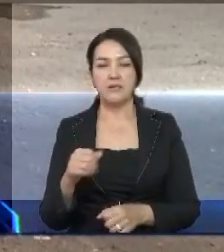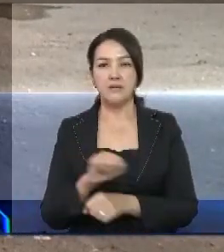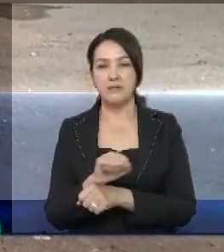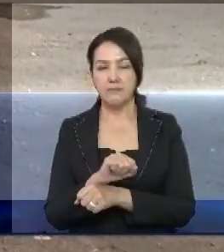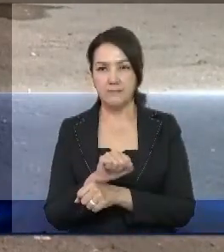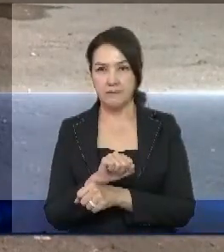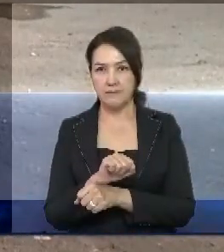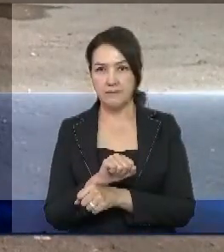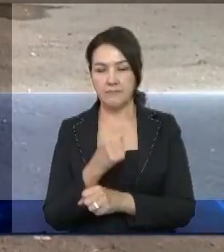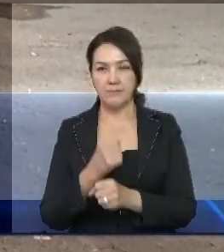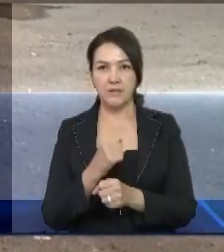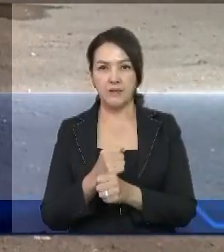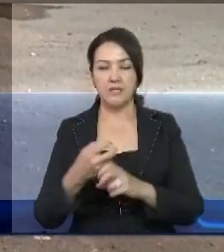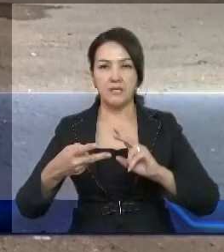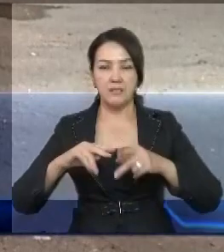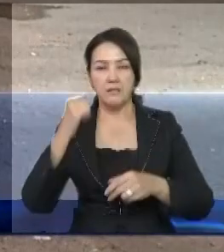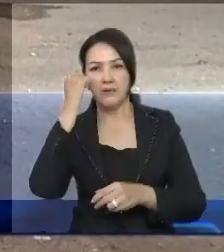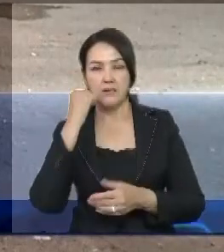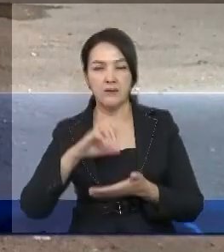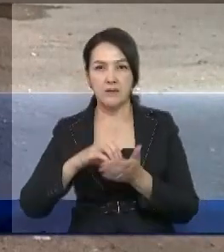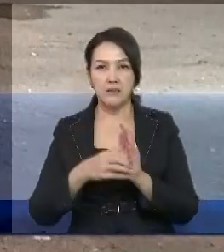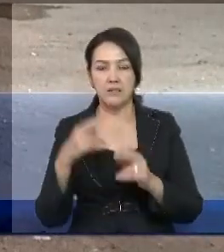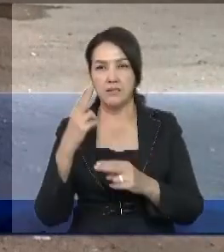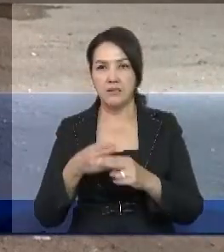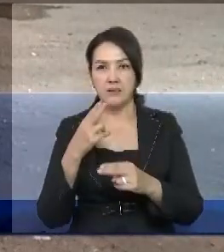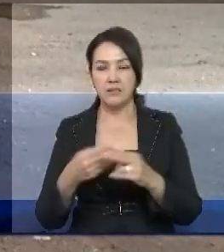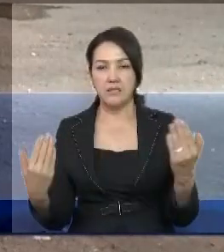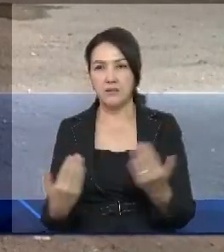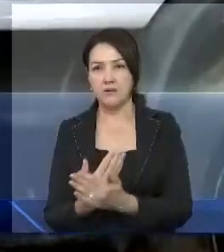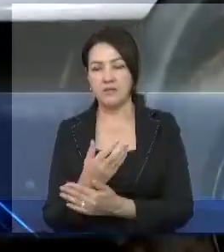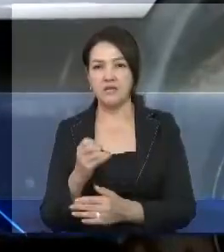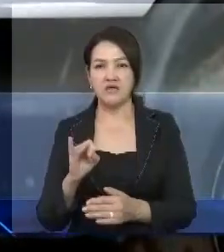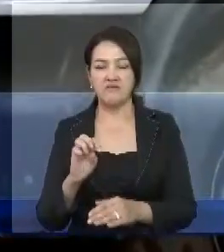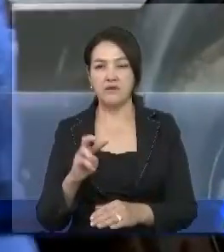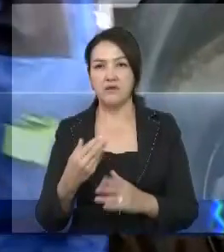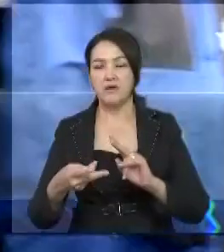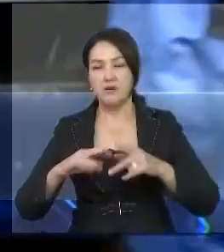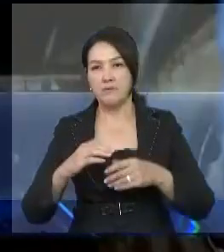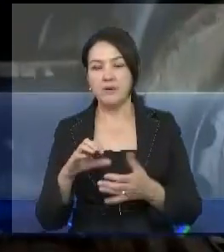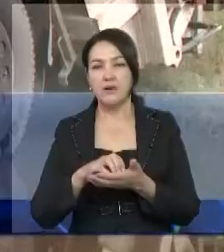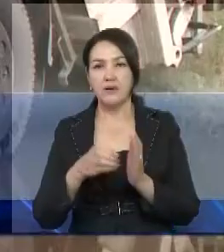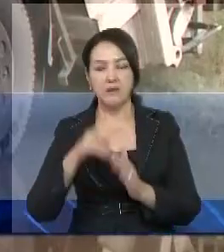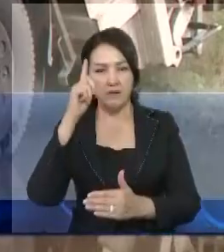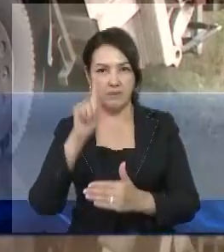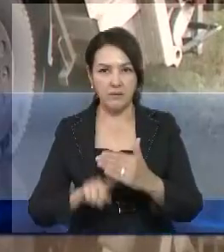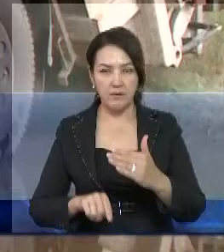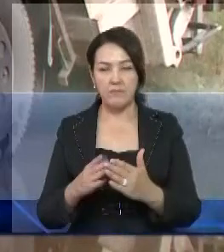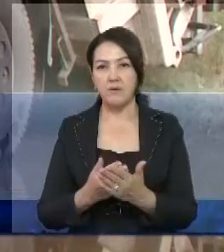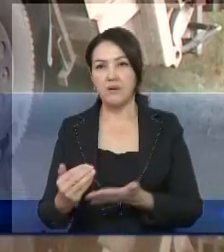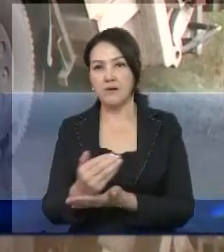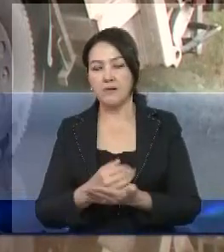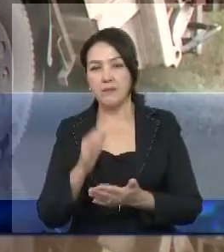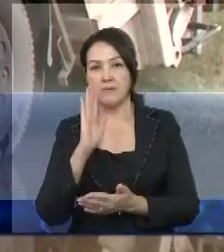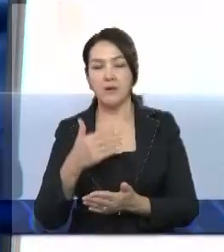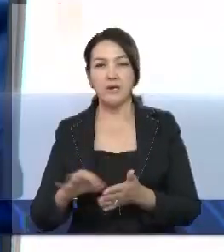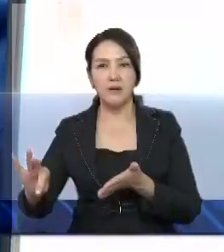транспорта, производящие замену старых контейнеров железных на новые евроконтейнеры. После замены контейнеров, уверены в предприятии, процесс сбора мусора